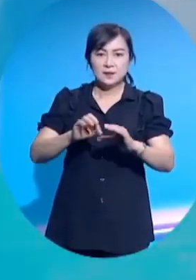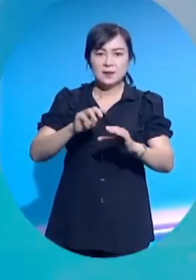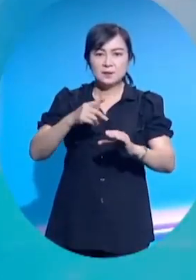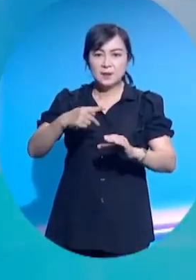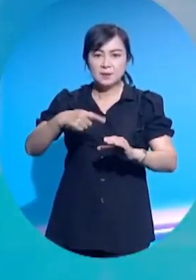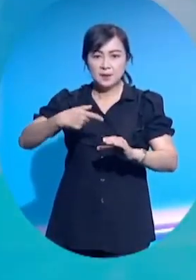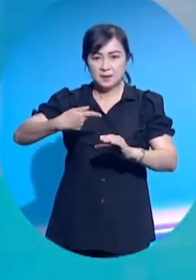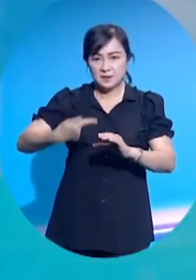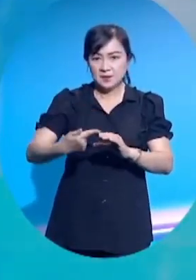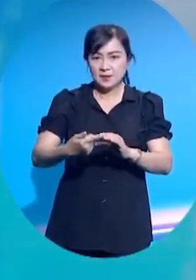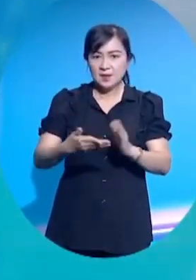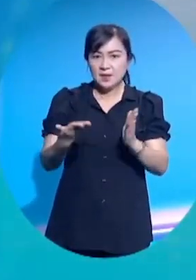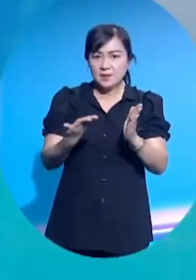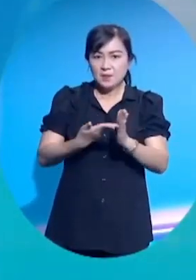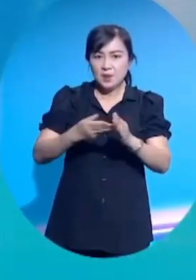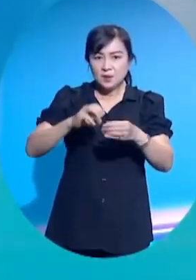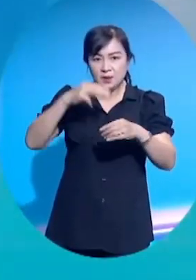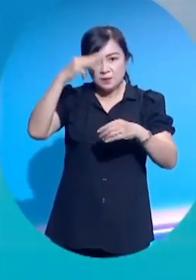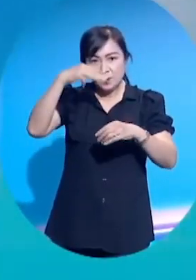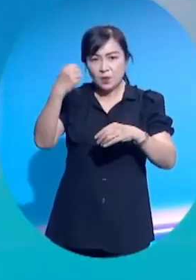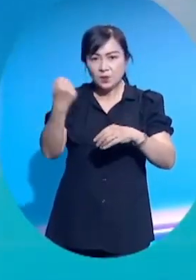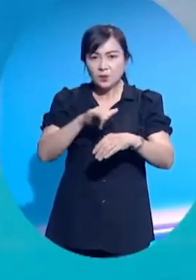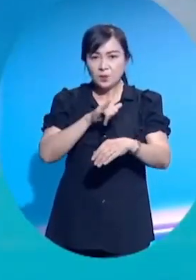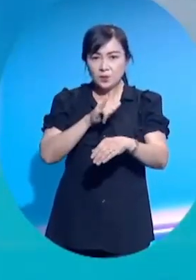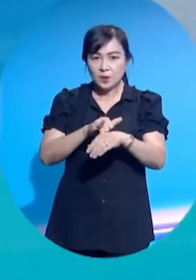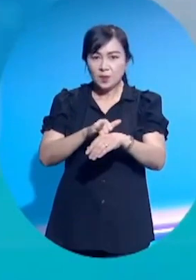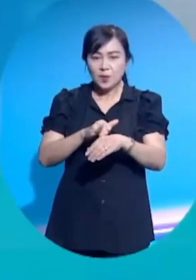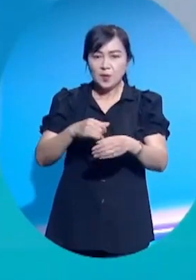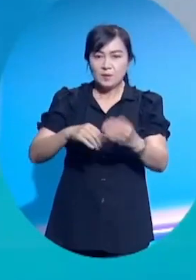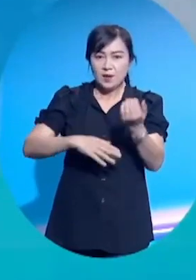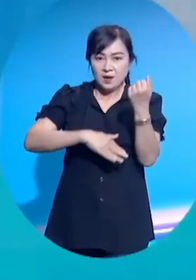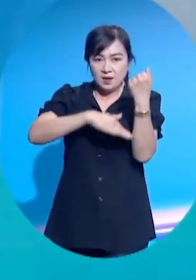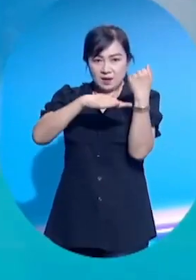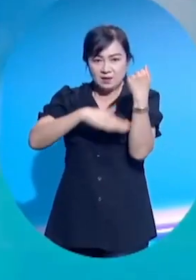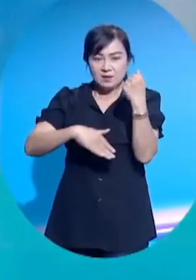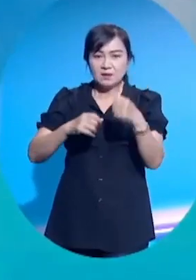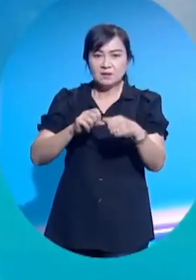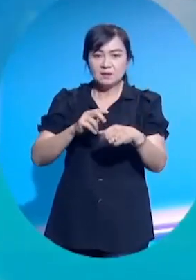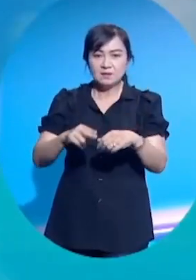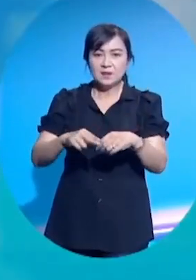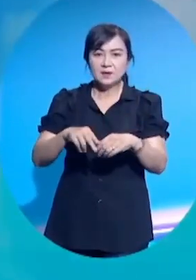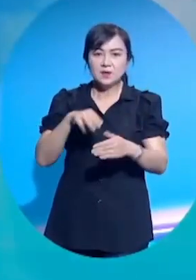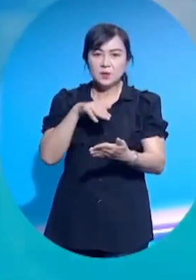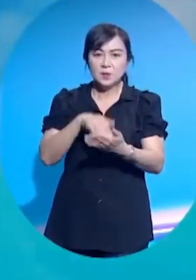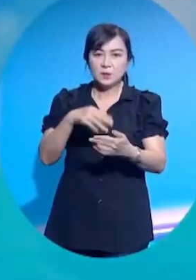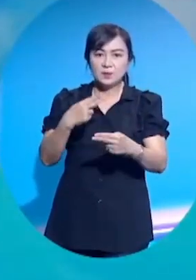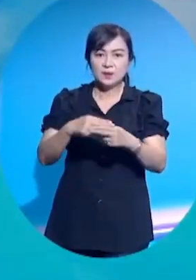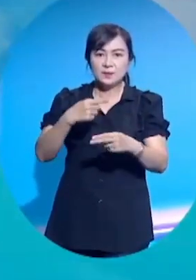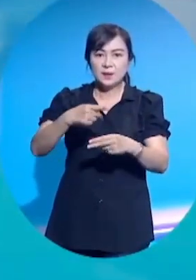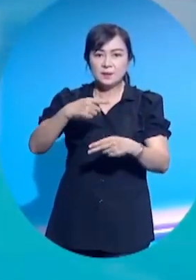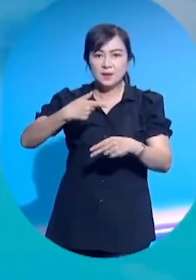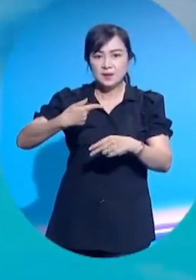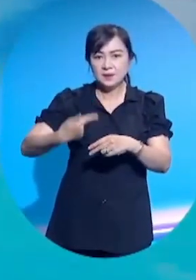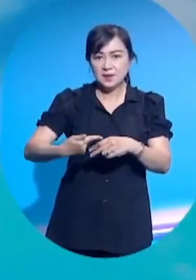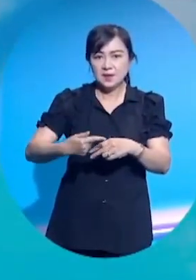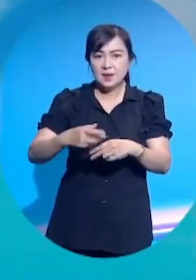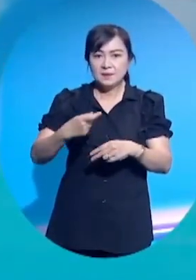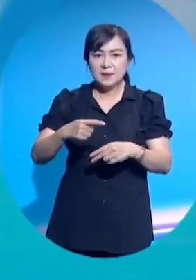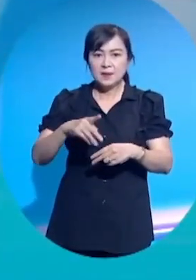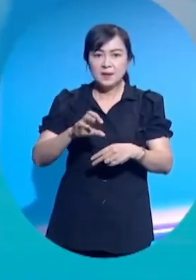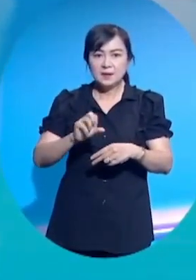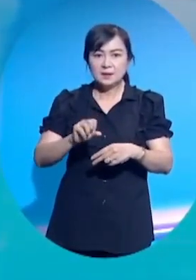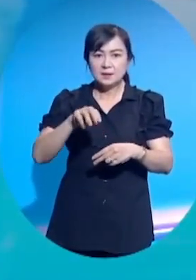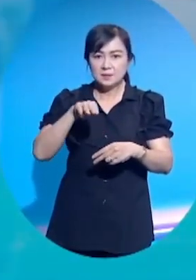Công ty BBG vừa ra mắt máy chỉnh màu chính xác theo yêu cầu và pha sơn tự động cho các đơn vị gia công chuyên nghiệp mang tên BBG